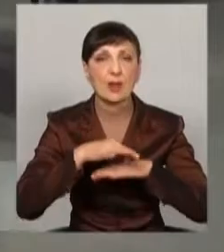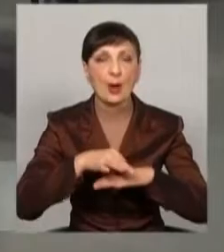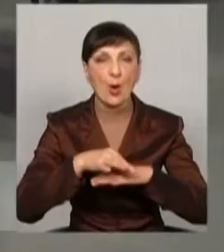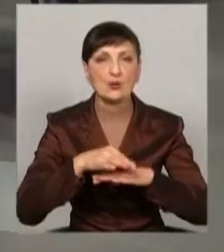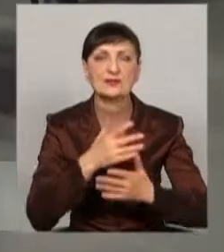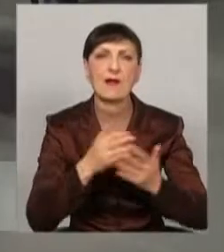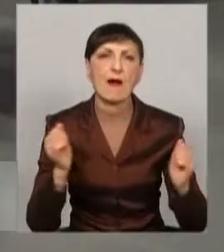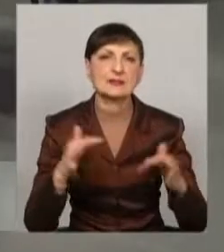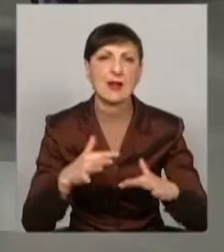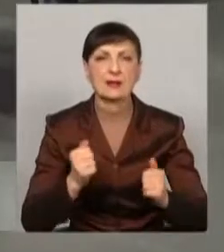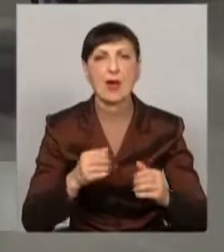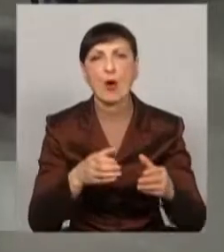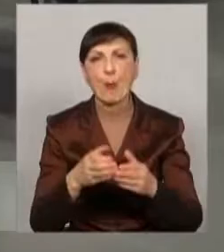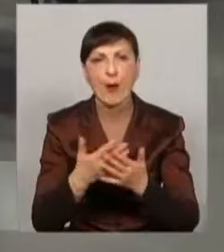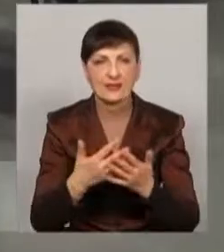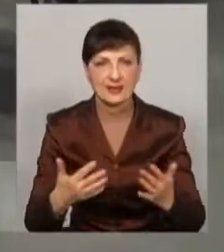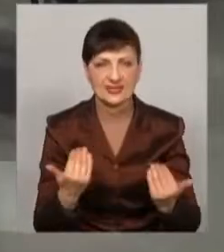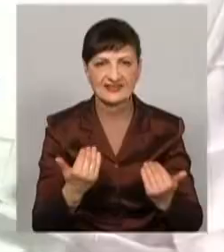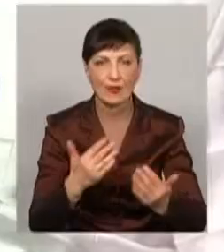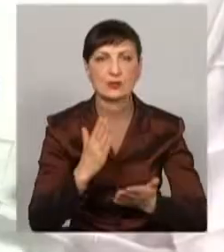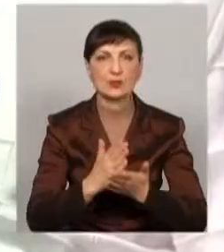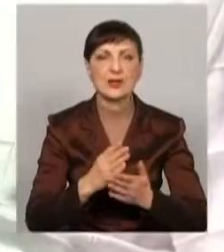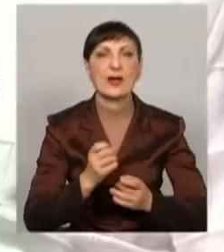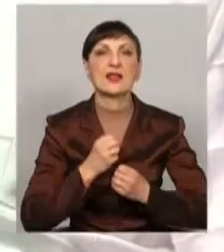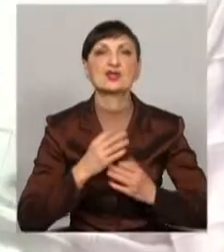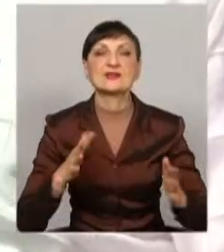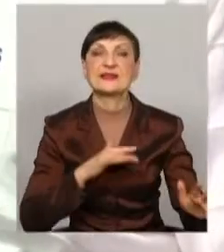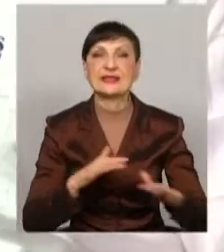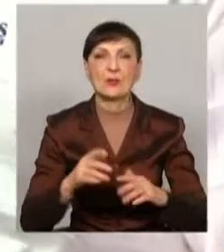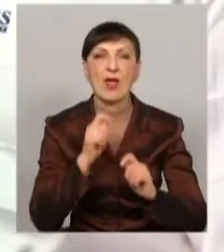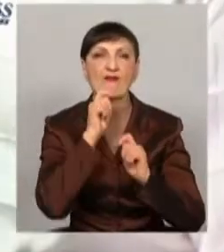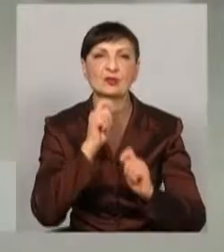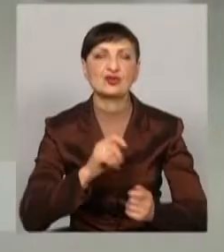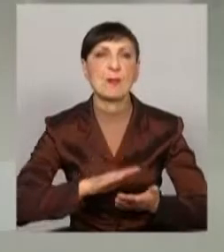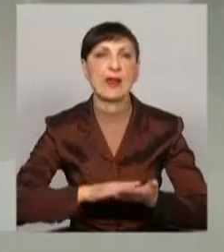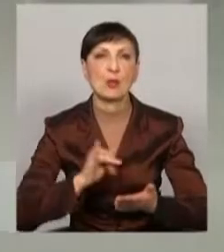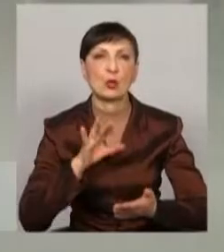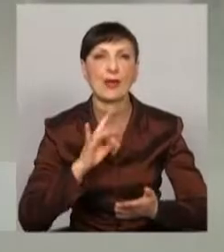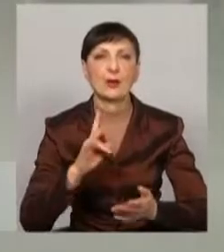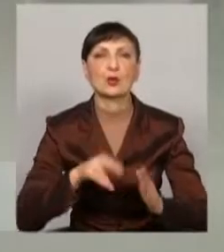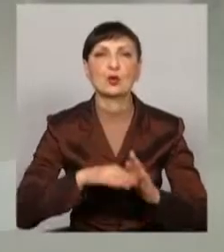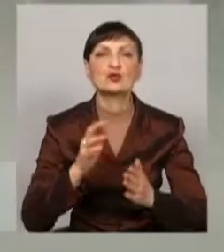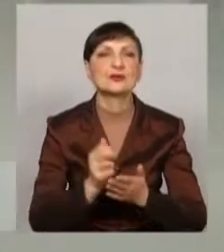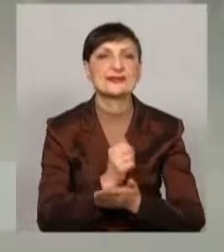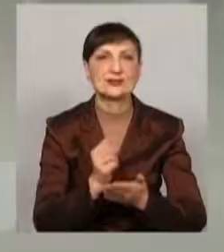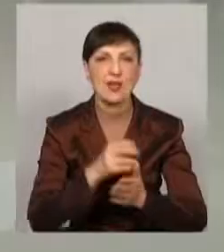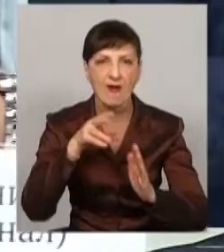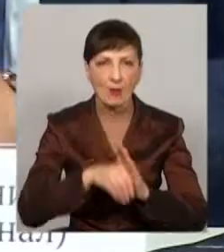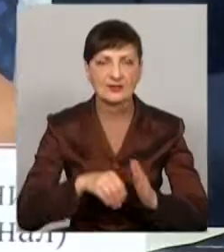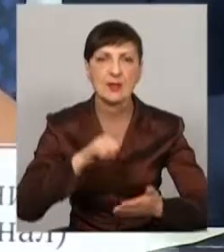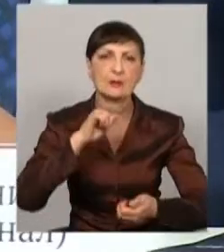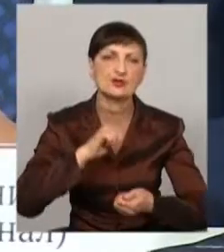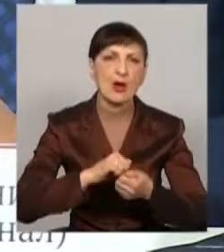питчинги для продакшн-компаний. Сегодня же состоится торжественная церемония вручения премии Уркера за лучшие достижения в области